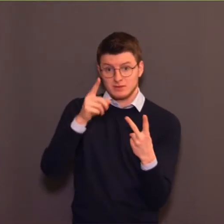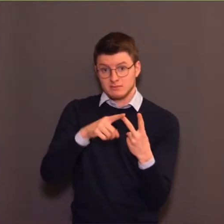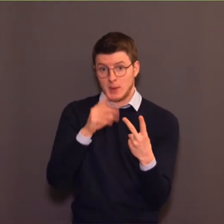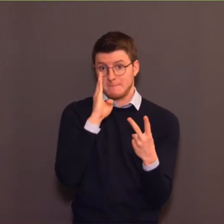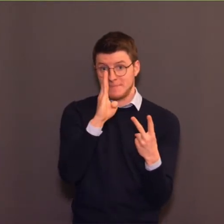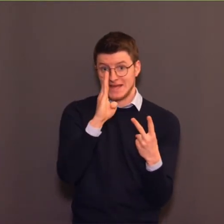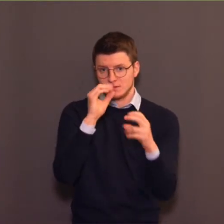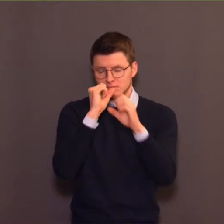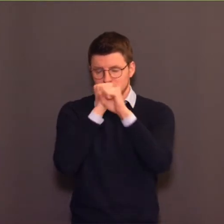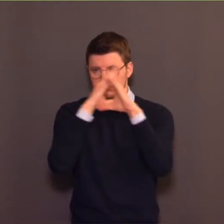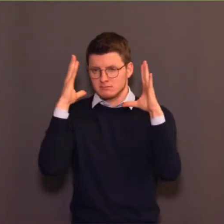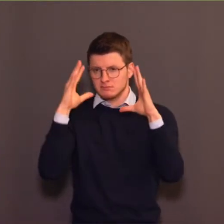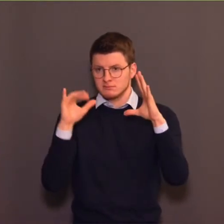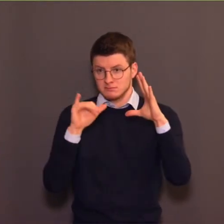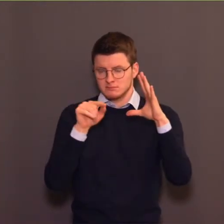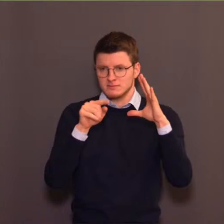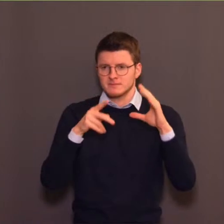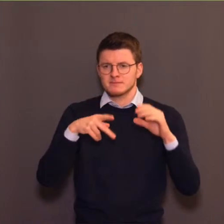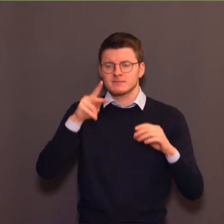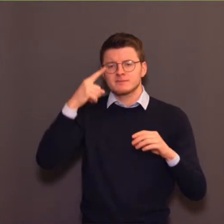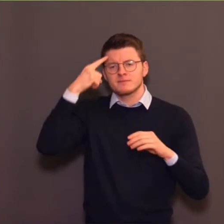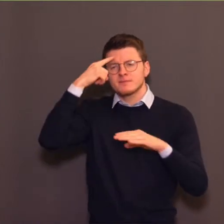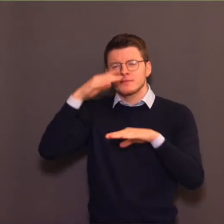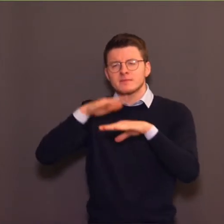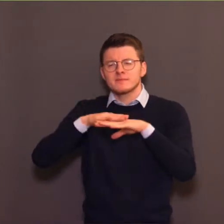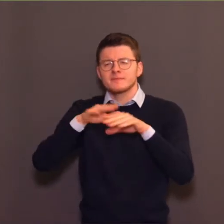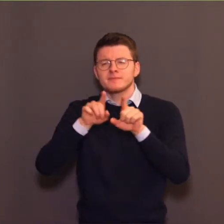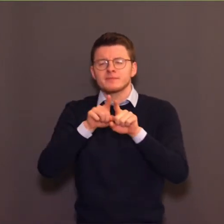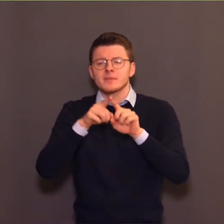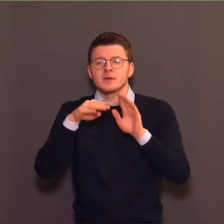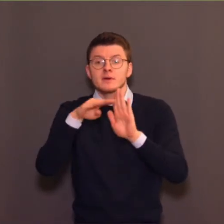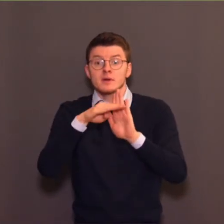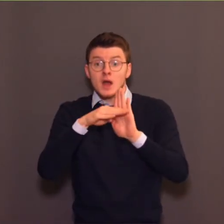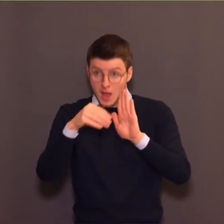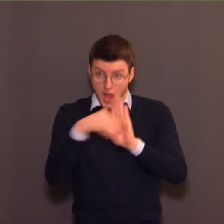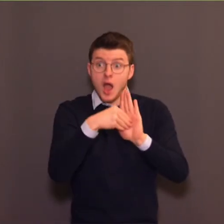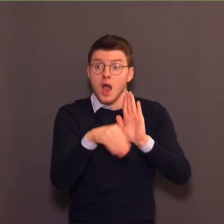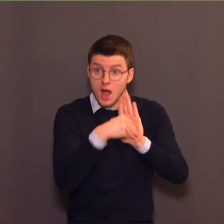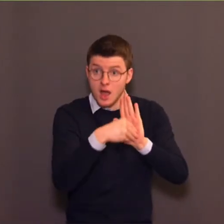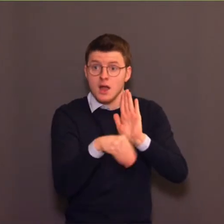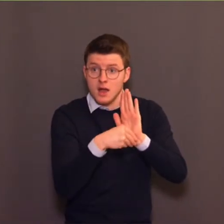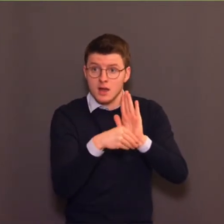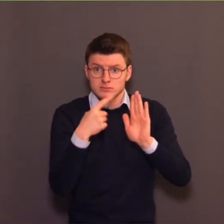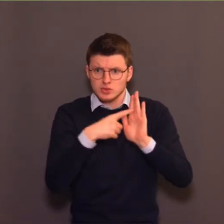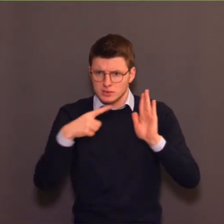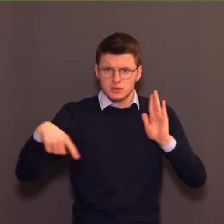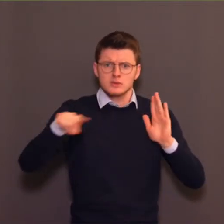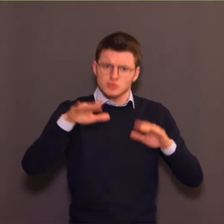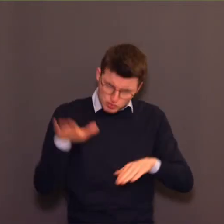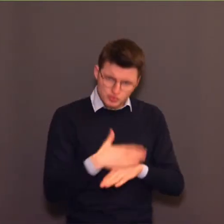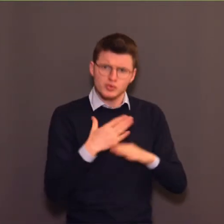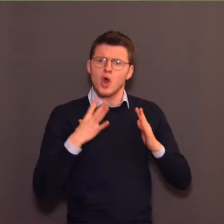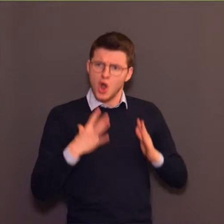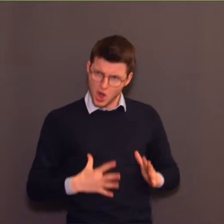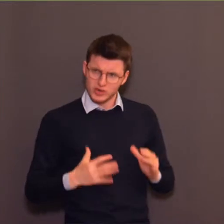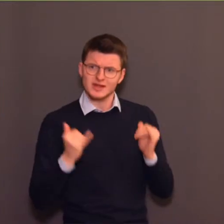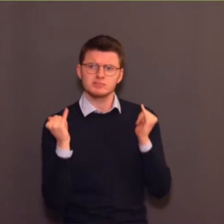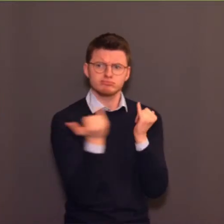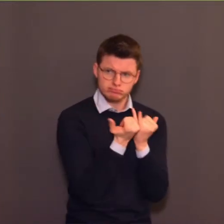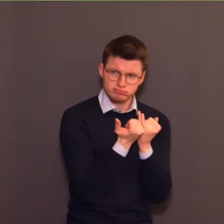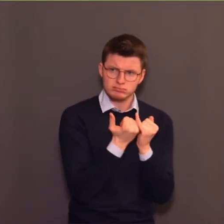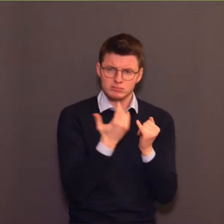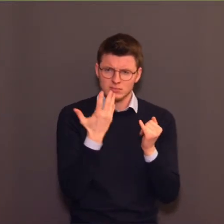Dit houdt rekening met een aantal verstrengingen en een aanpassing van ons gedrag. En de modelleerders zijn ervan uitgegaan dat dit